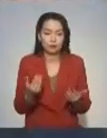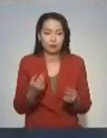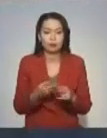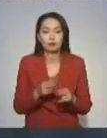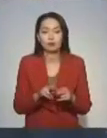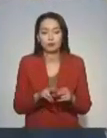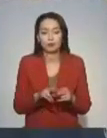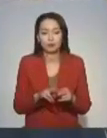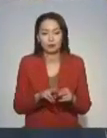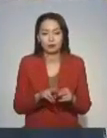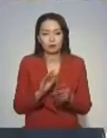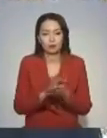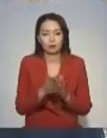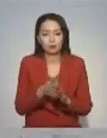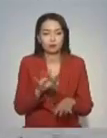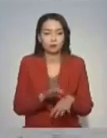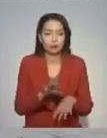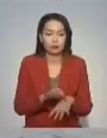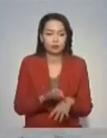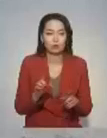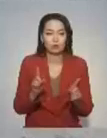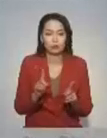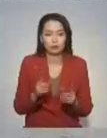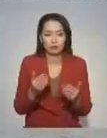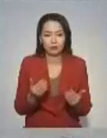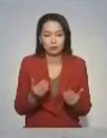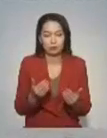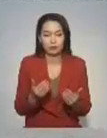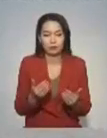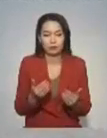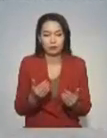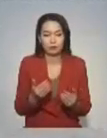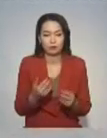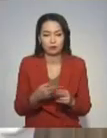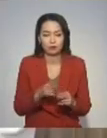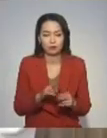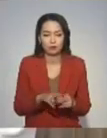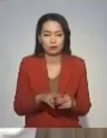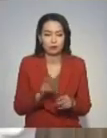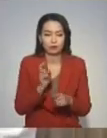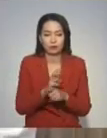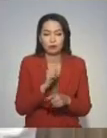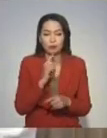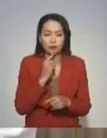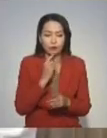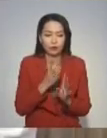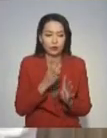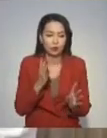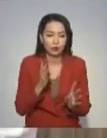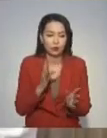кел. Ауруыңды ұмытып қаласың. Айдың басында звондасам, келесі айға даже мен қойып салуым мүмкін. Сақтандыру жоқ адамдар